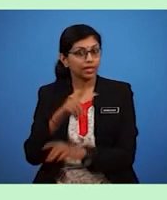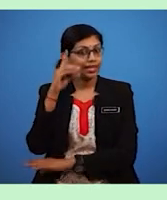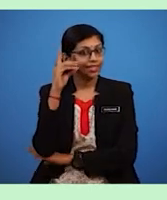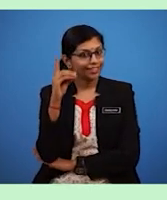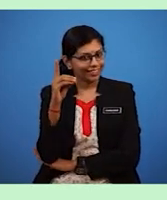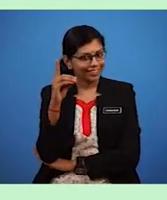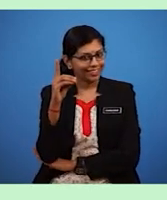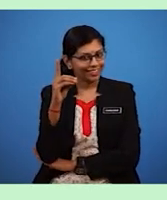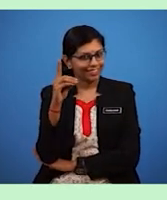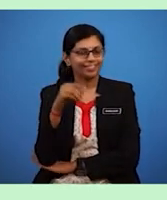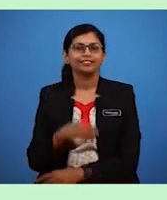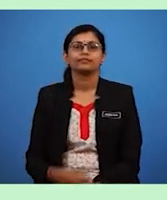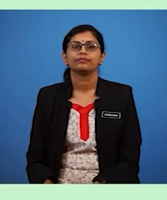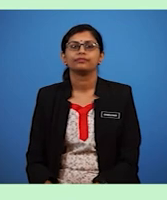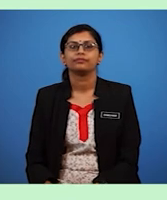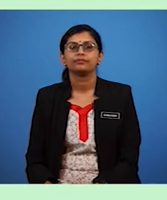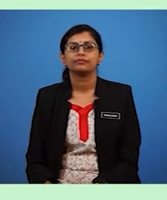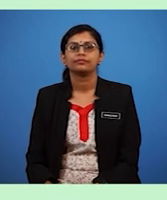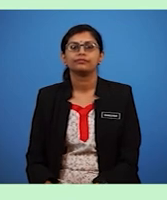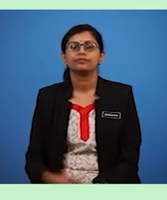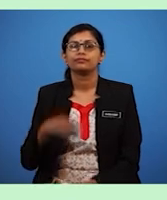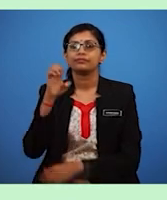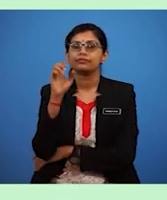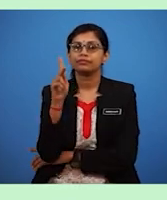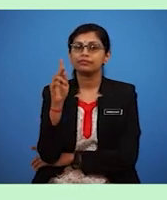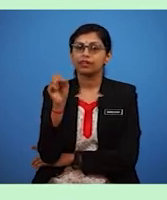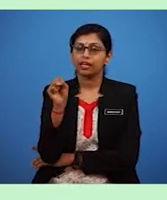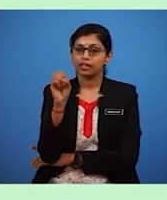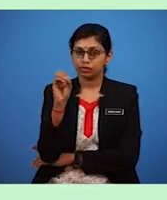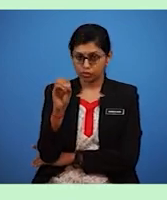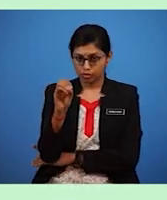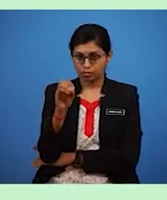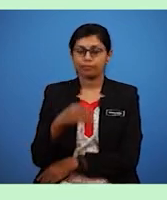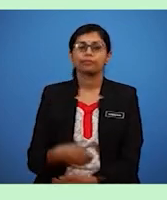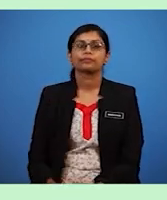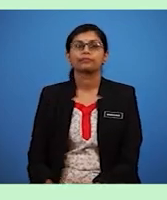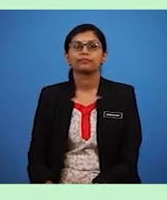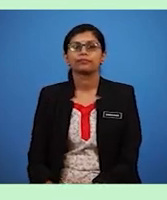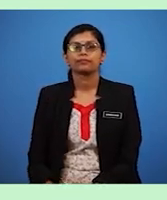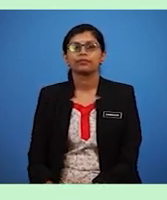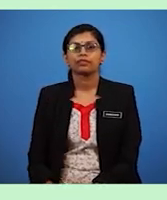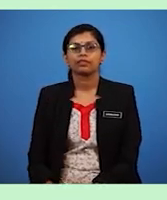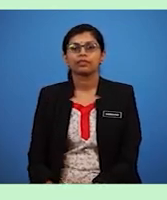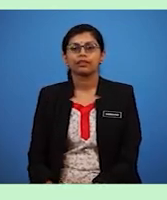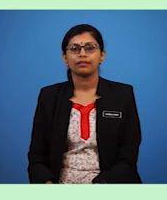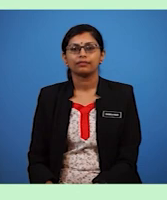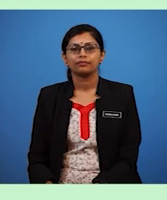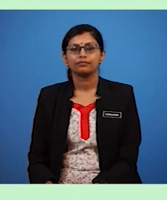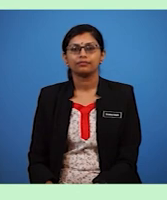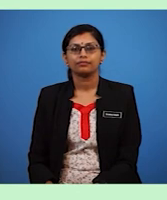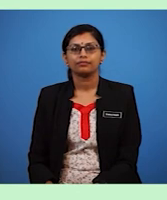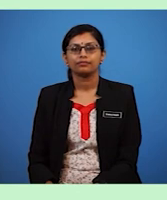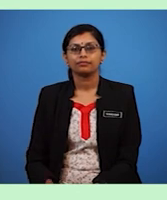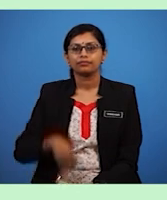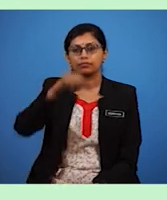Tindak balas ini ialah tindak balas eksotermik. Manakala pilihan jawapan